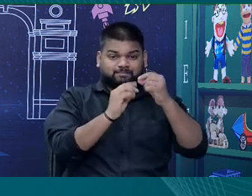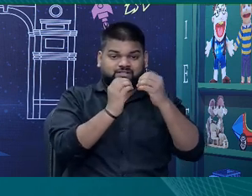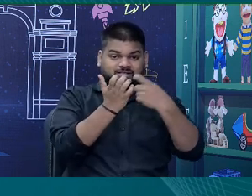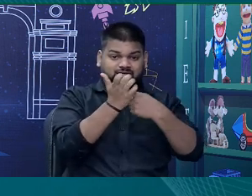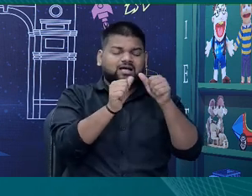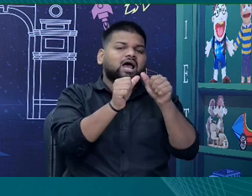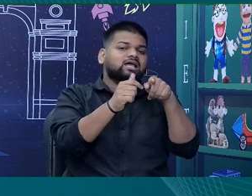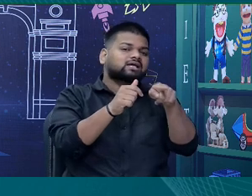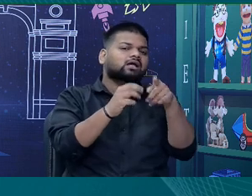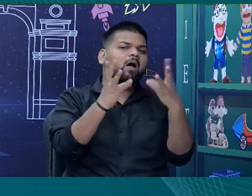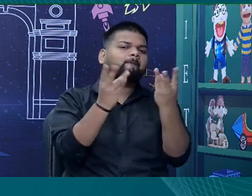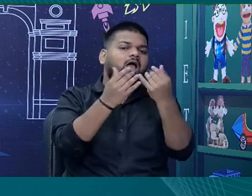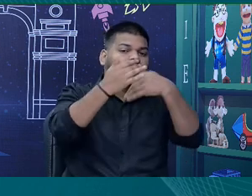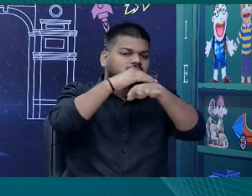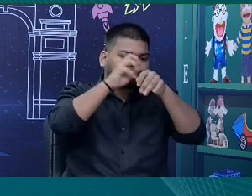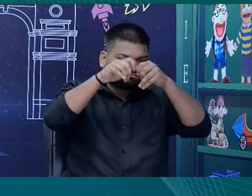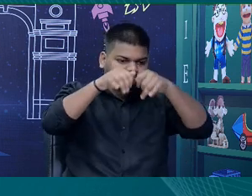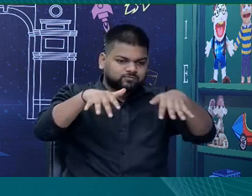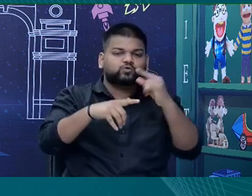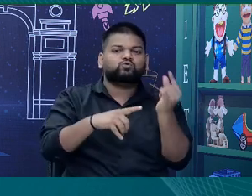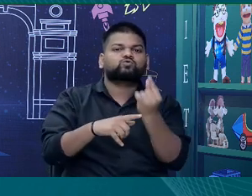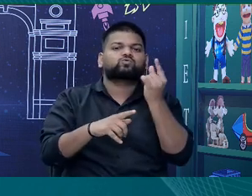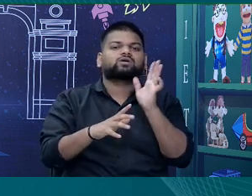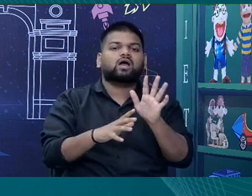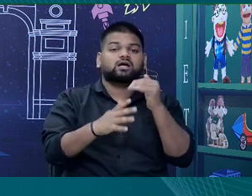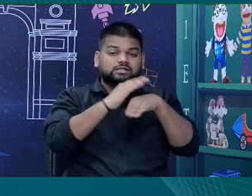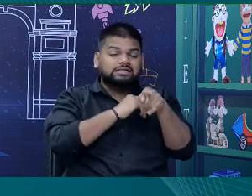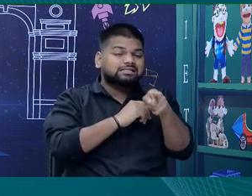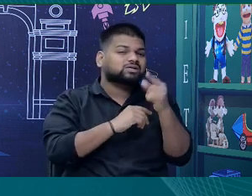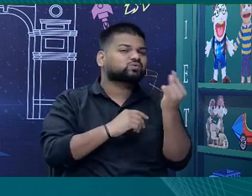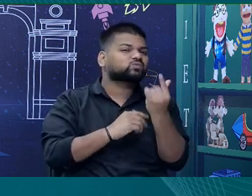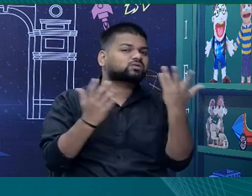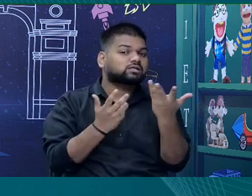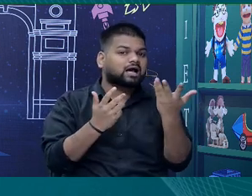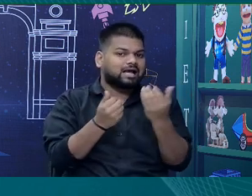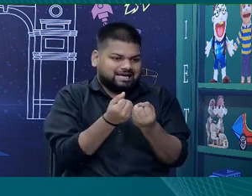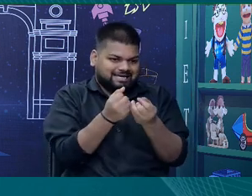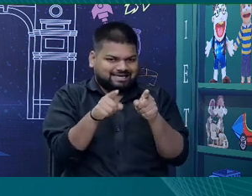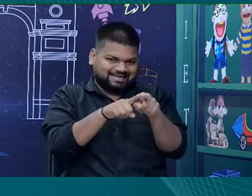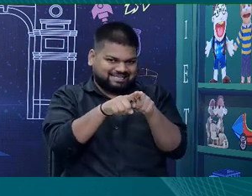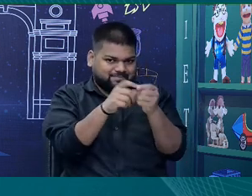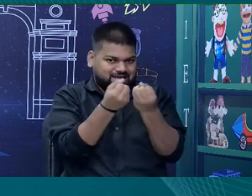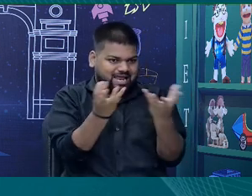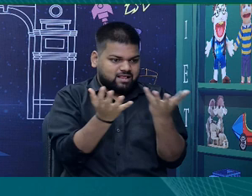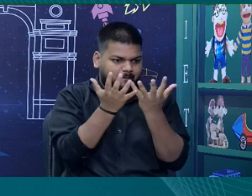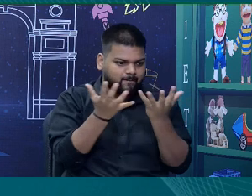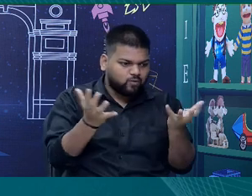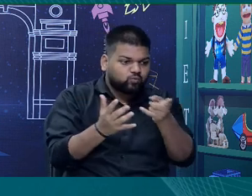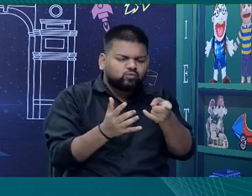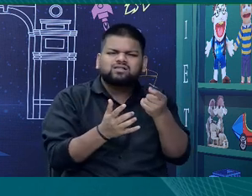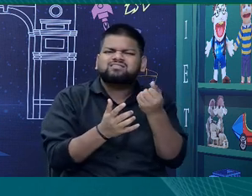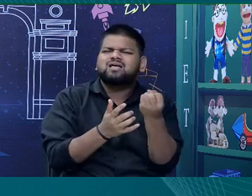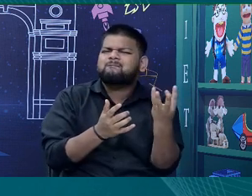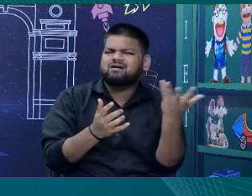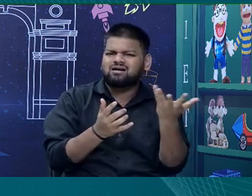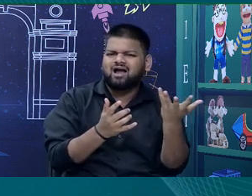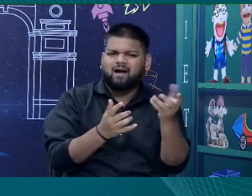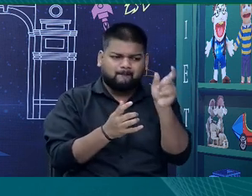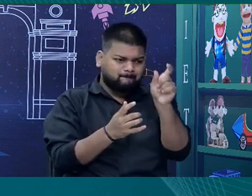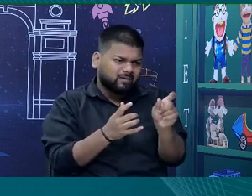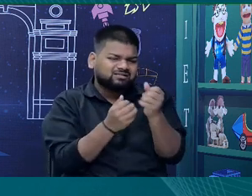सिंबल्स तू रिप्रेजेंट थिंग्स था वे डोंट नो एग्जांपल अननोन क्वांटिटी ऑफ एन आइटम अलजेब्रा वो ब्रांच ऑफ